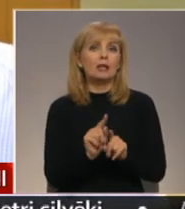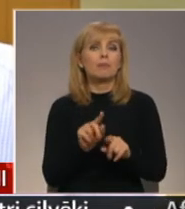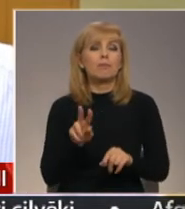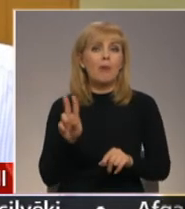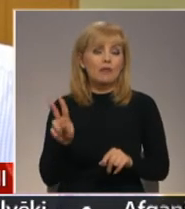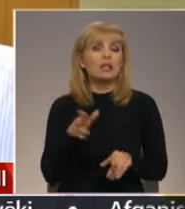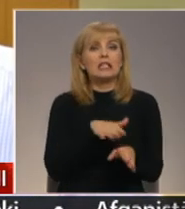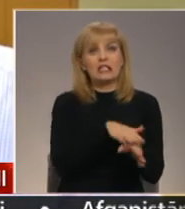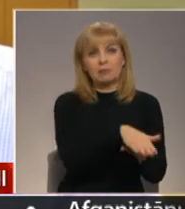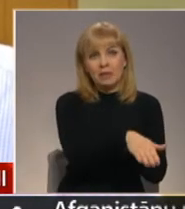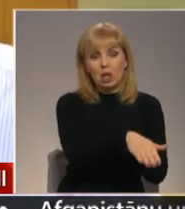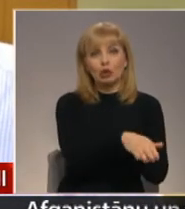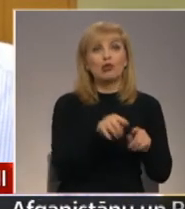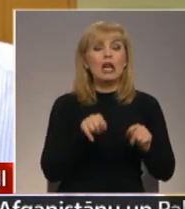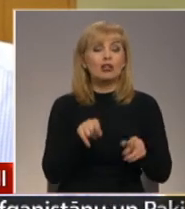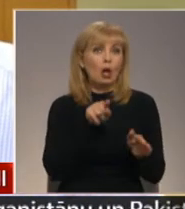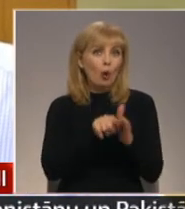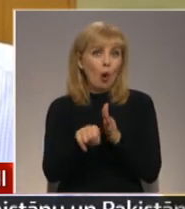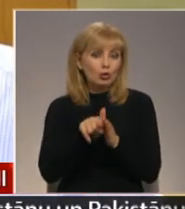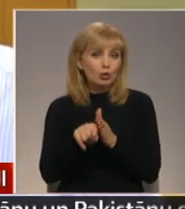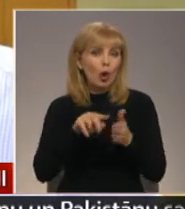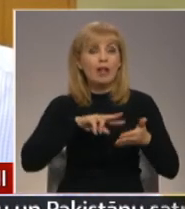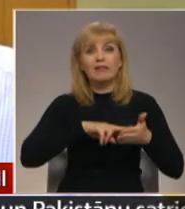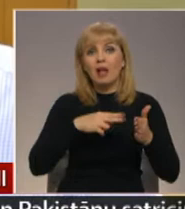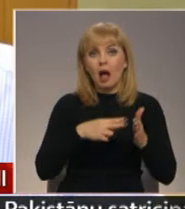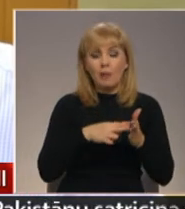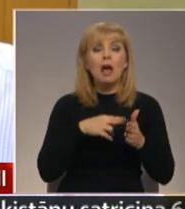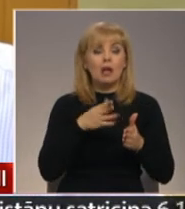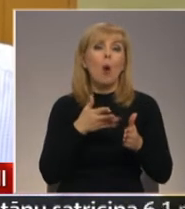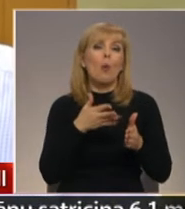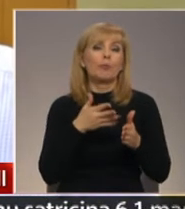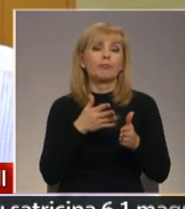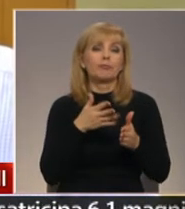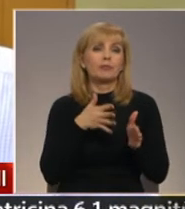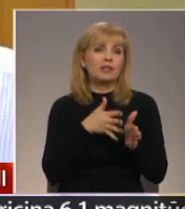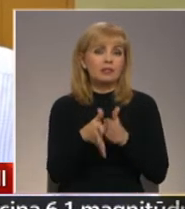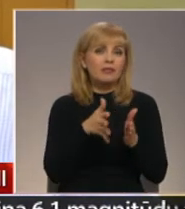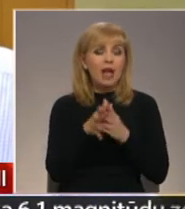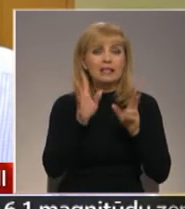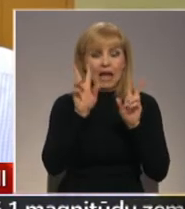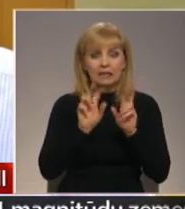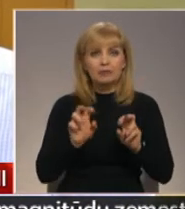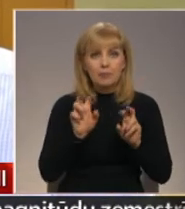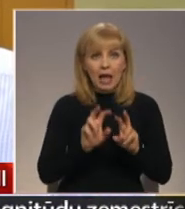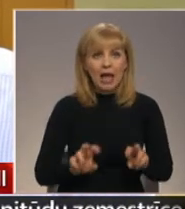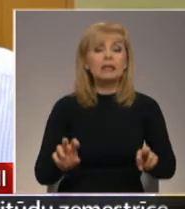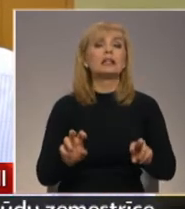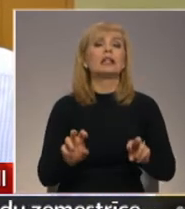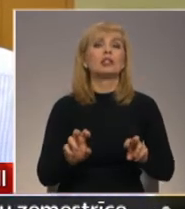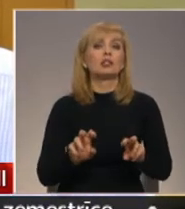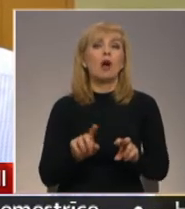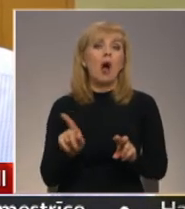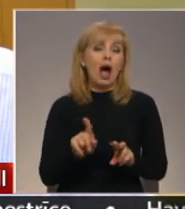arī ir izpildījuši, un šī kontrola tāme ir izgājusi ekspertīzi. Akciju sabiedrība inspekta ekspertēja,